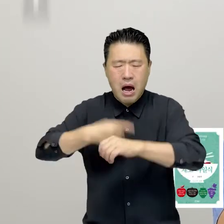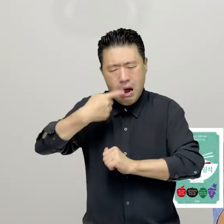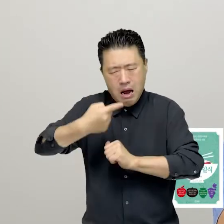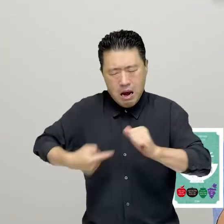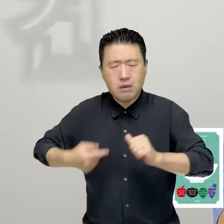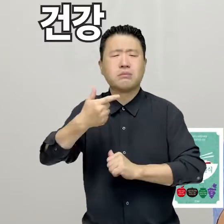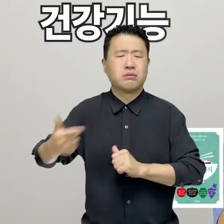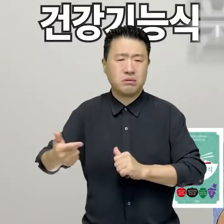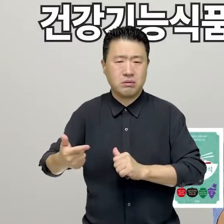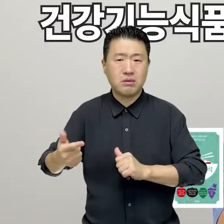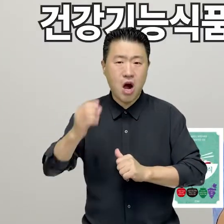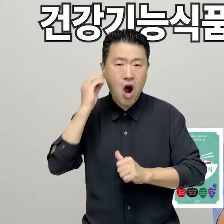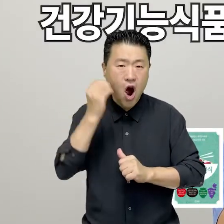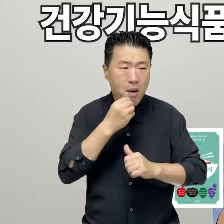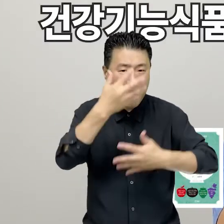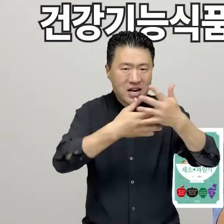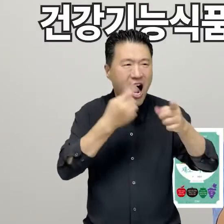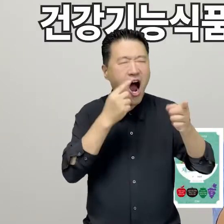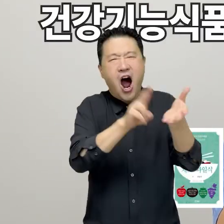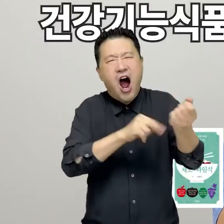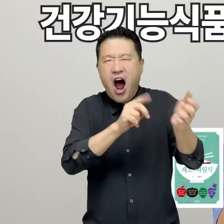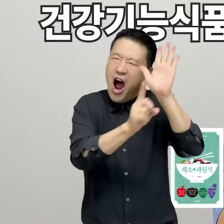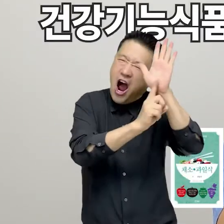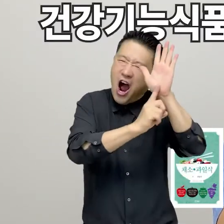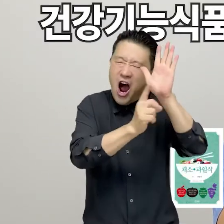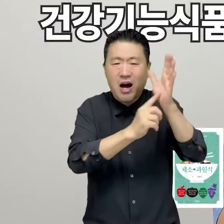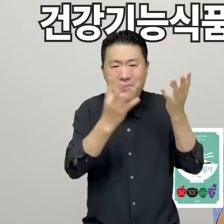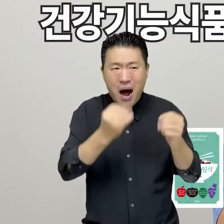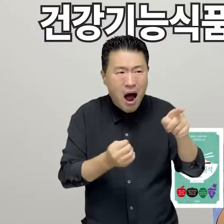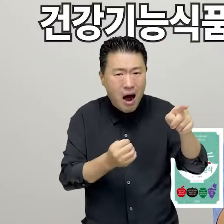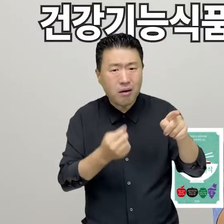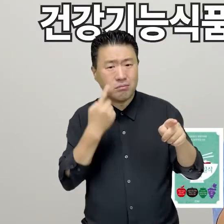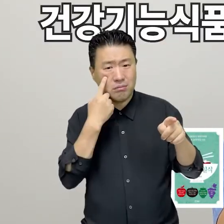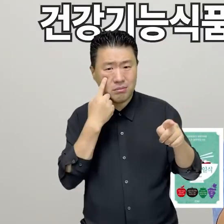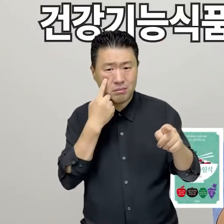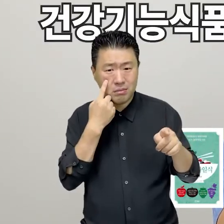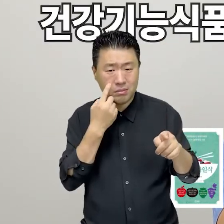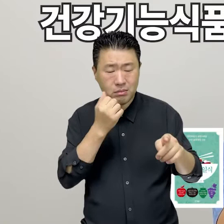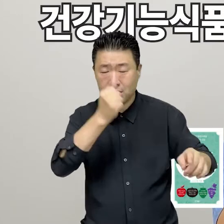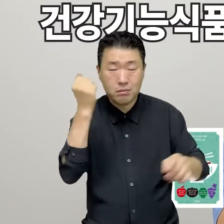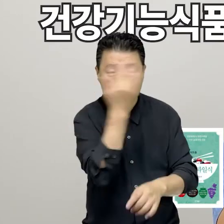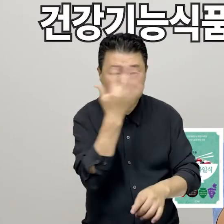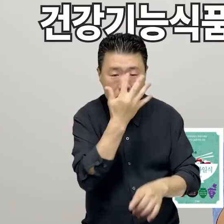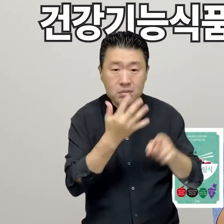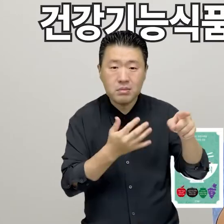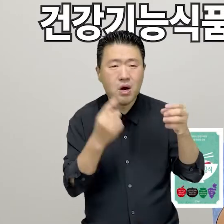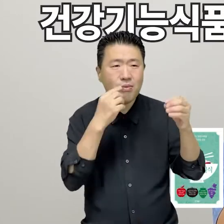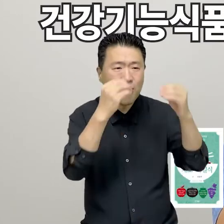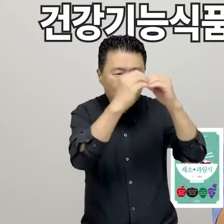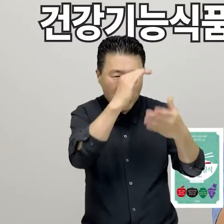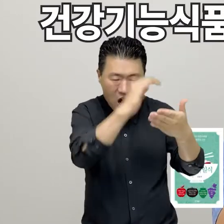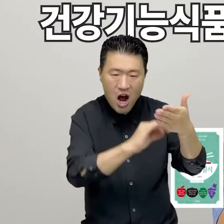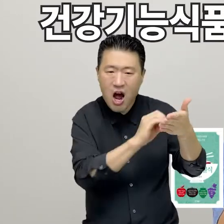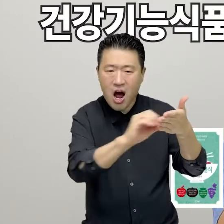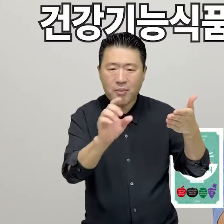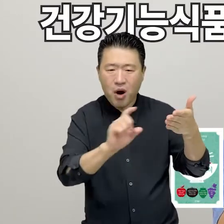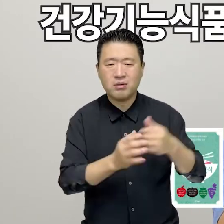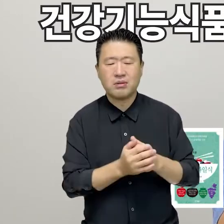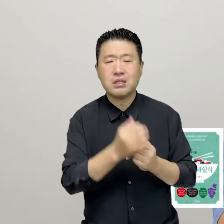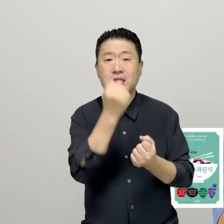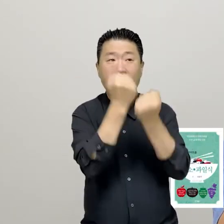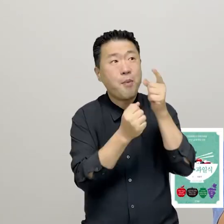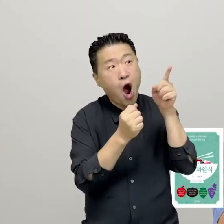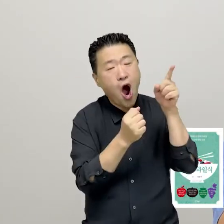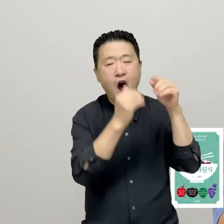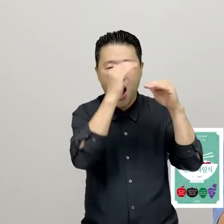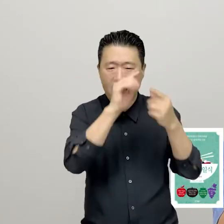겁니다. 홈쇼핑에서 많은 건강기능식품을 파는데요. 순식간에 지나가긴 하지만 하단에 보면